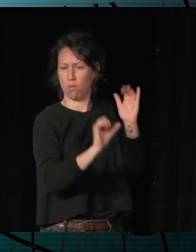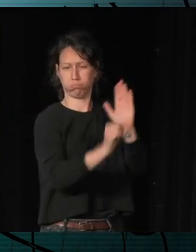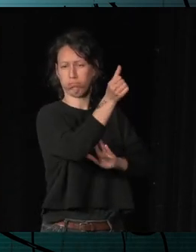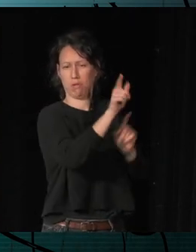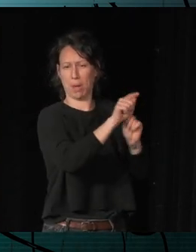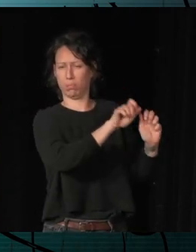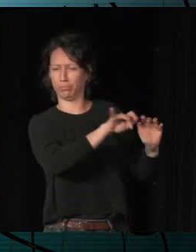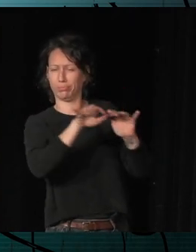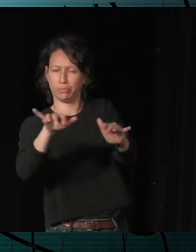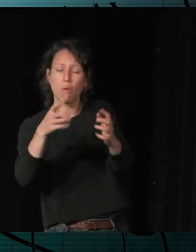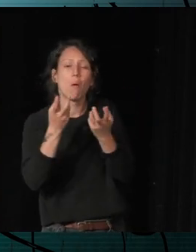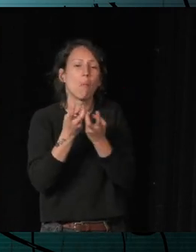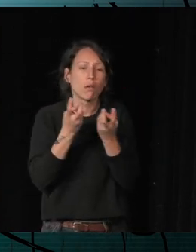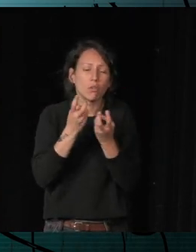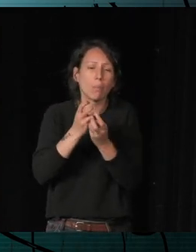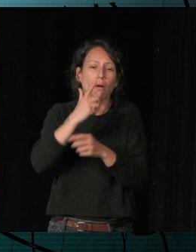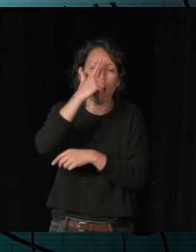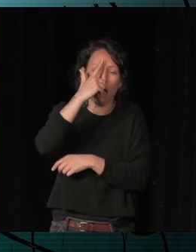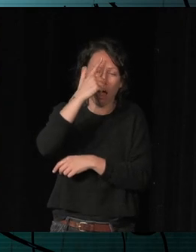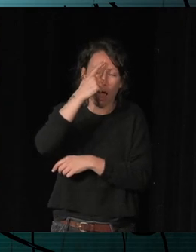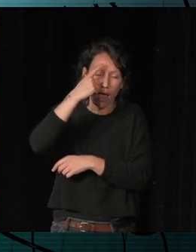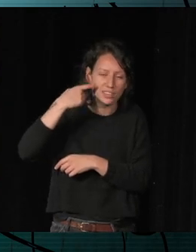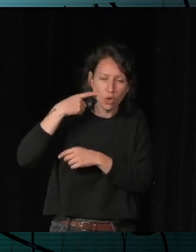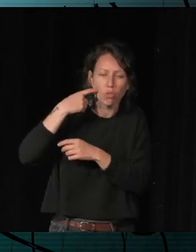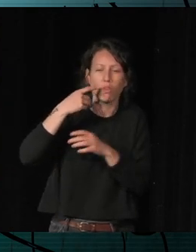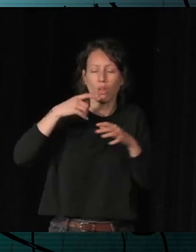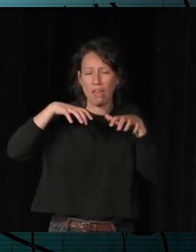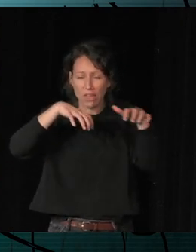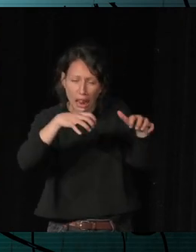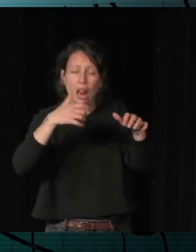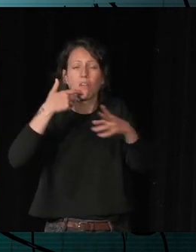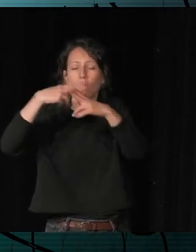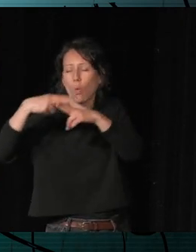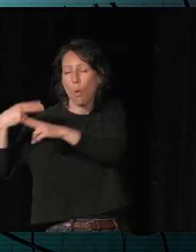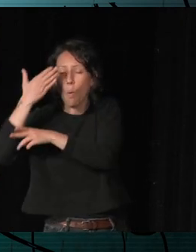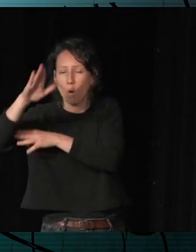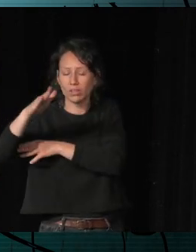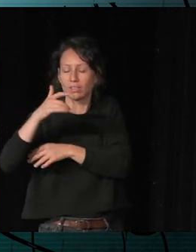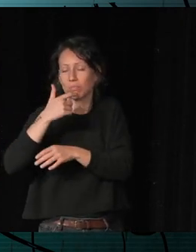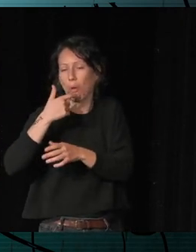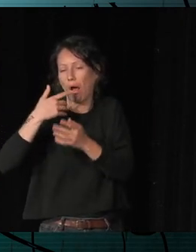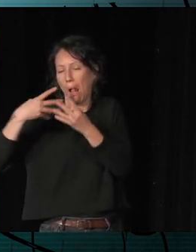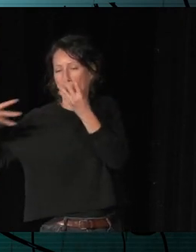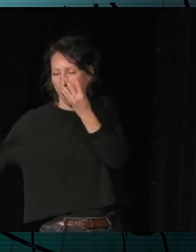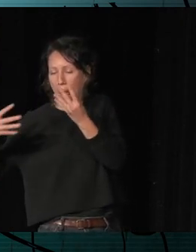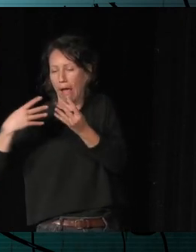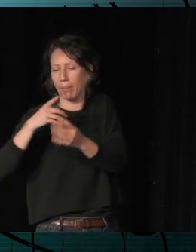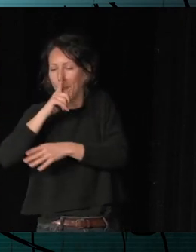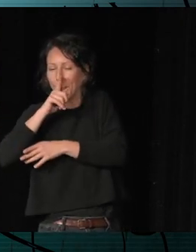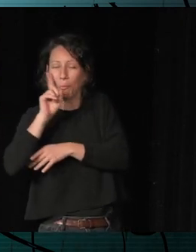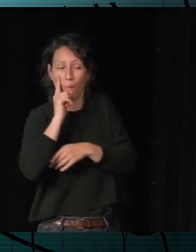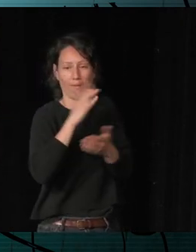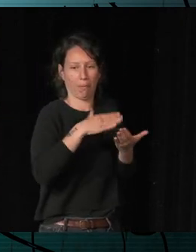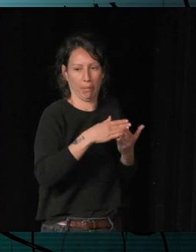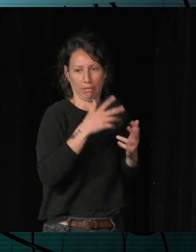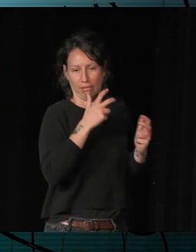euh bon je vais pas faire du de de la liste de noms sinon les traductrices vont me détester mais mais mais bon il y a il y a du Final Fantasy VI il y a des